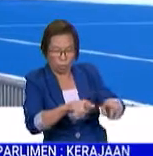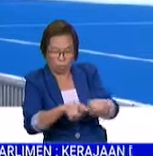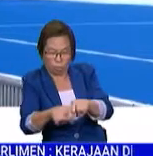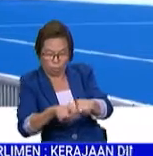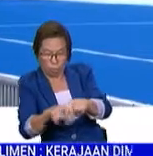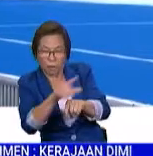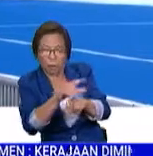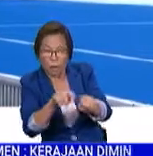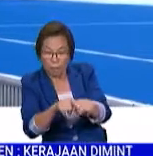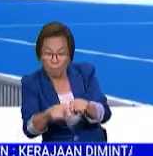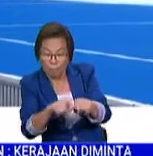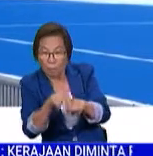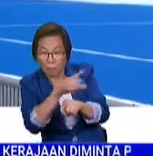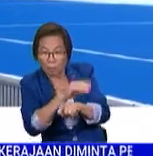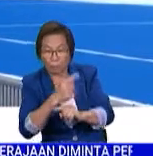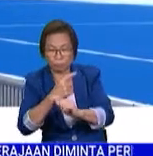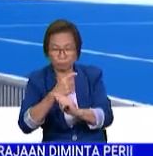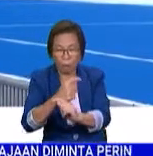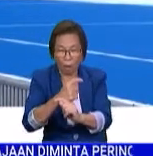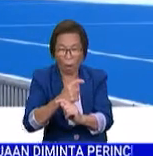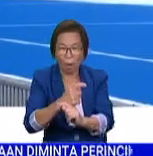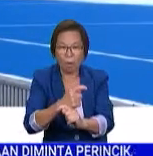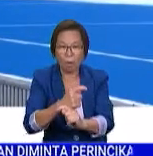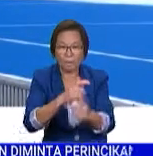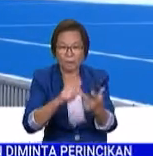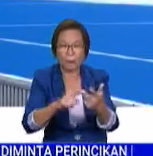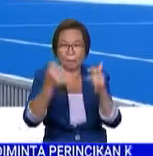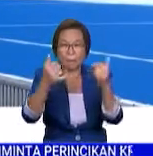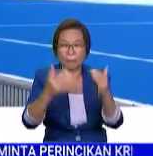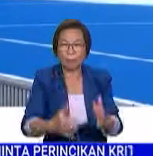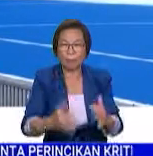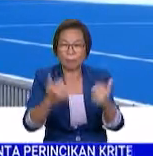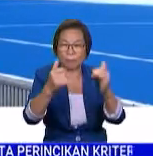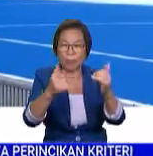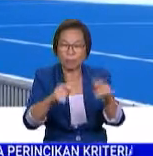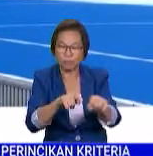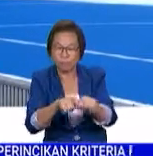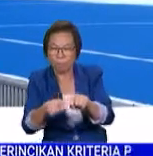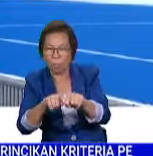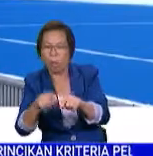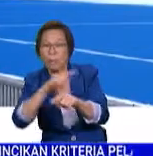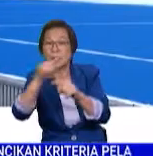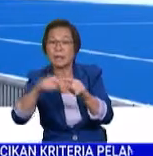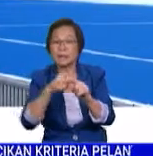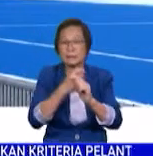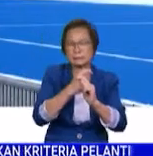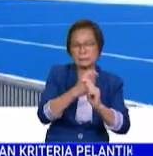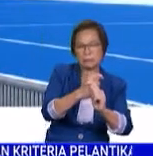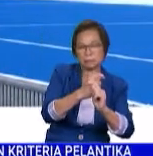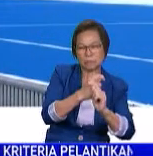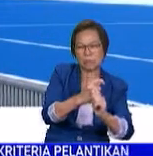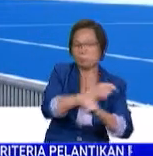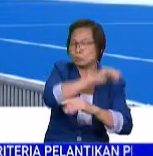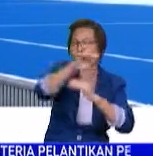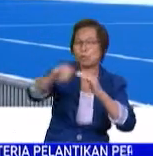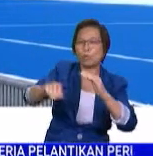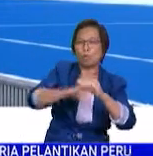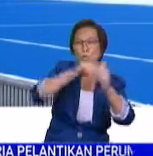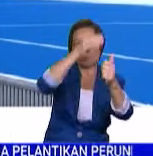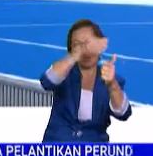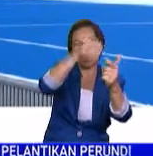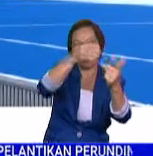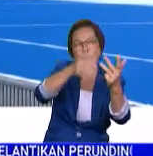juga pertahanan dan juga permainan jugalah, menyerang dan bila kita bertahan lah. Semua aspek tu pun